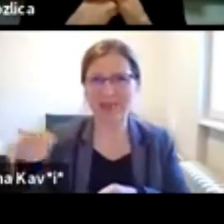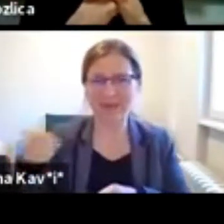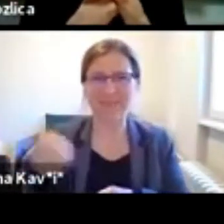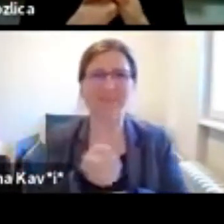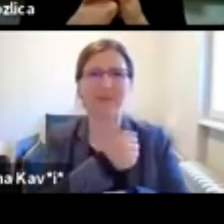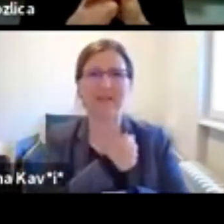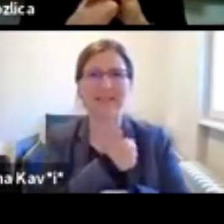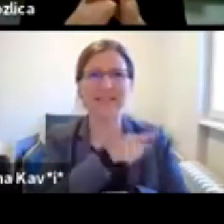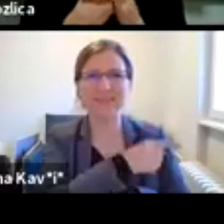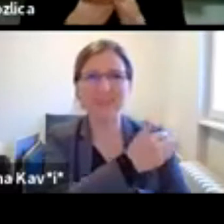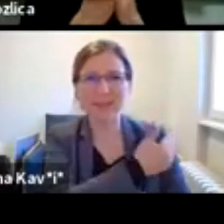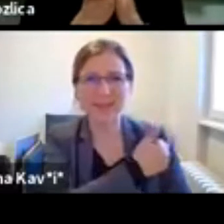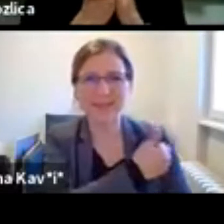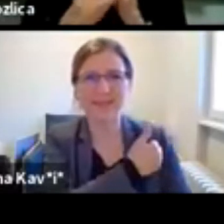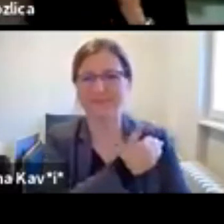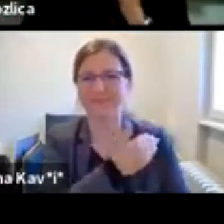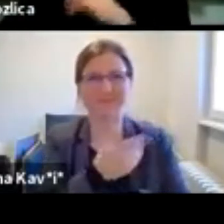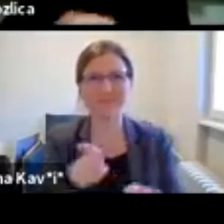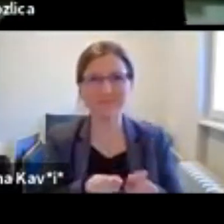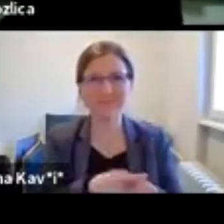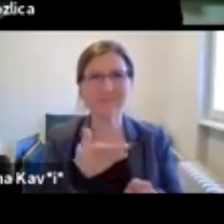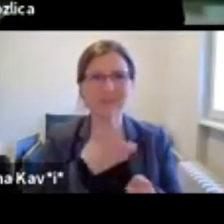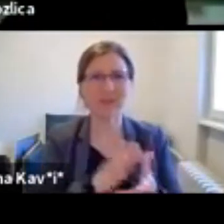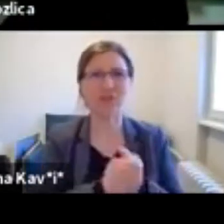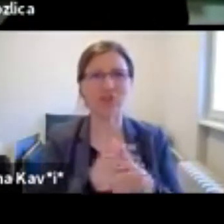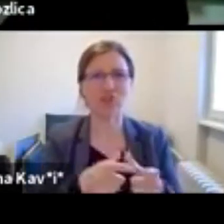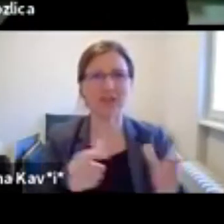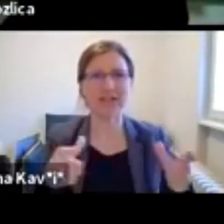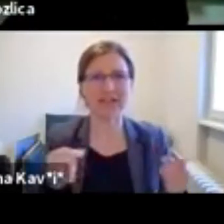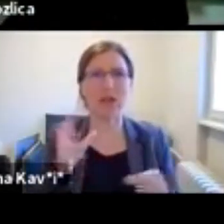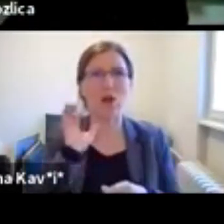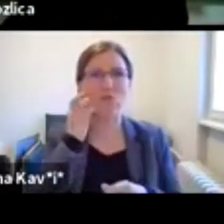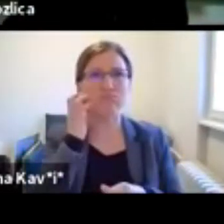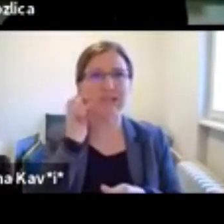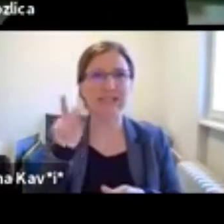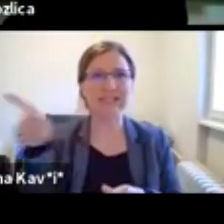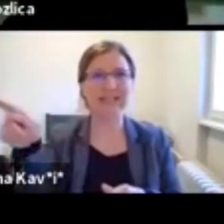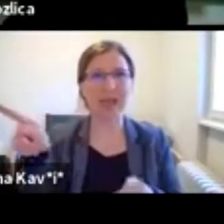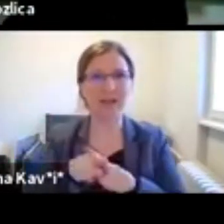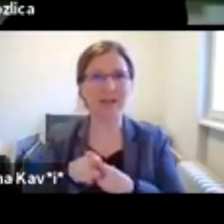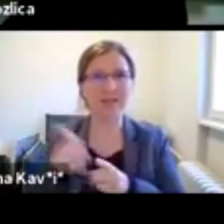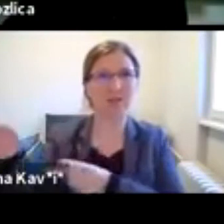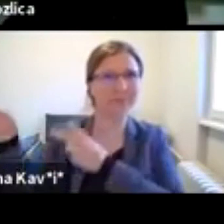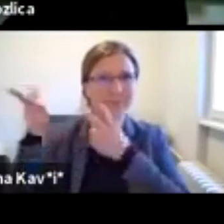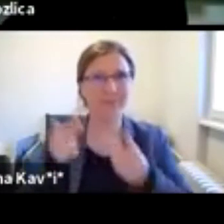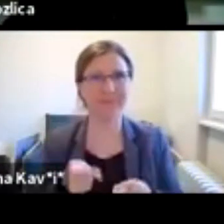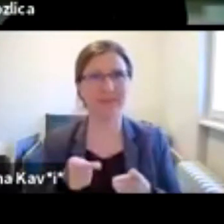i tako dalje. Dobili smo i čestitku jednu iz Brisela. Među ostalima,